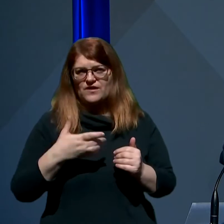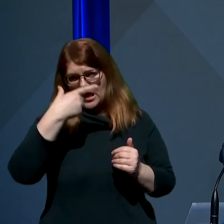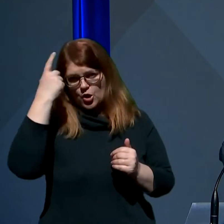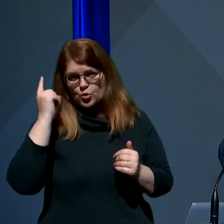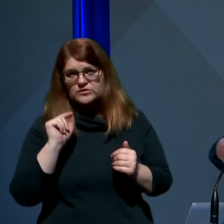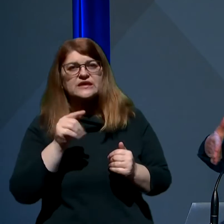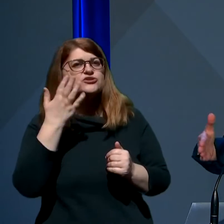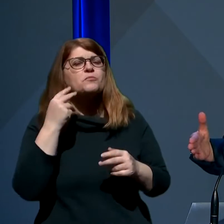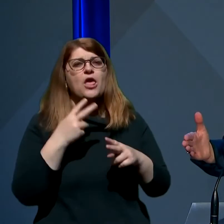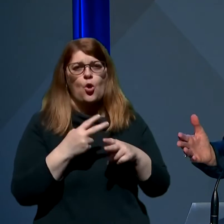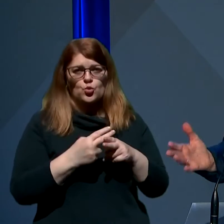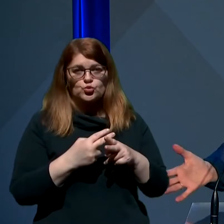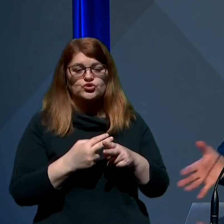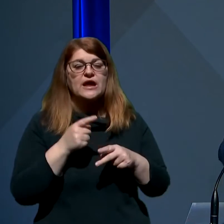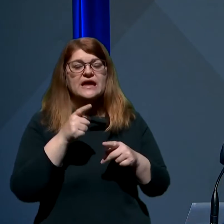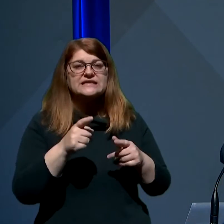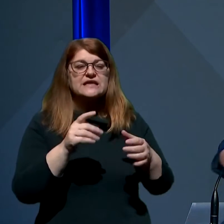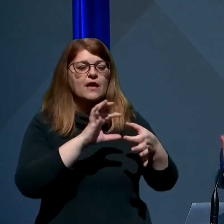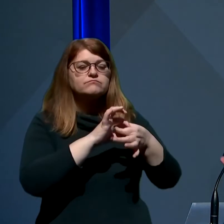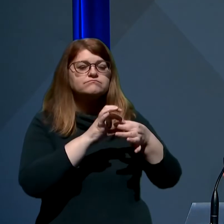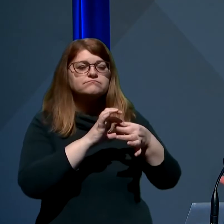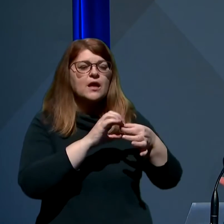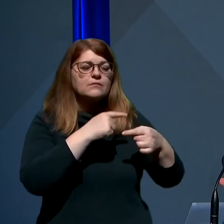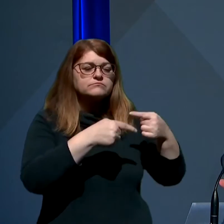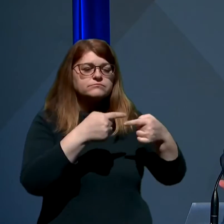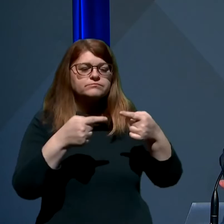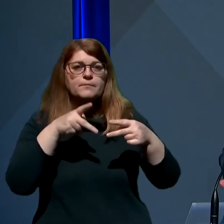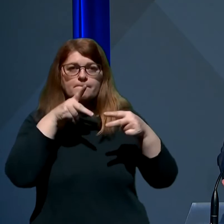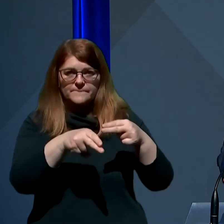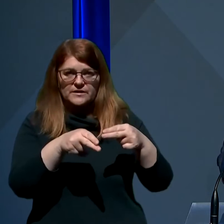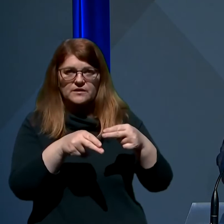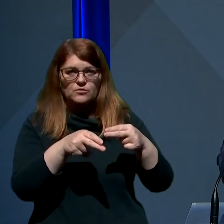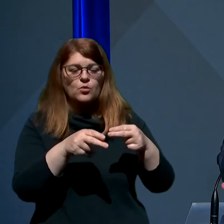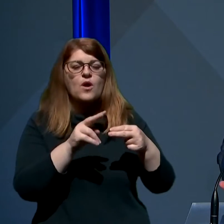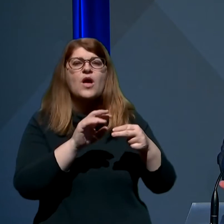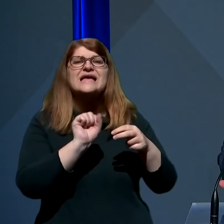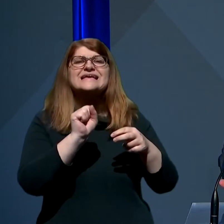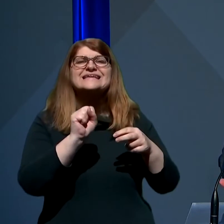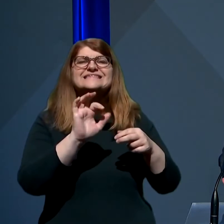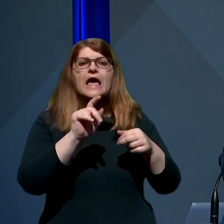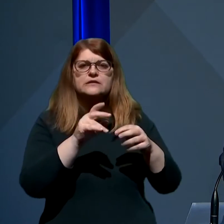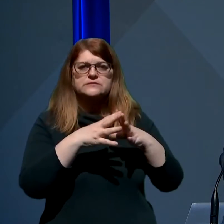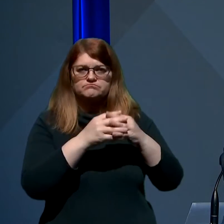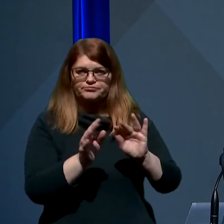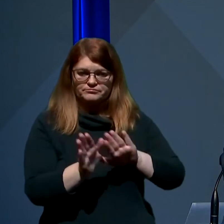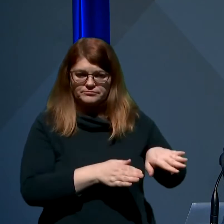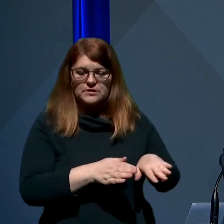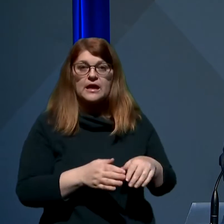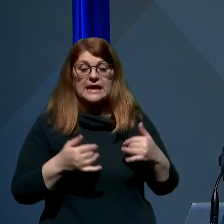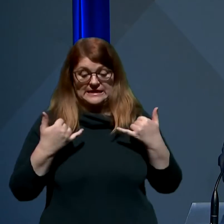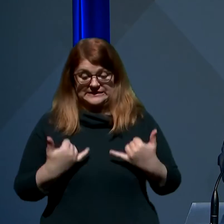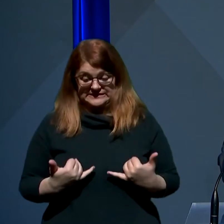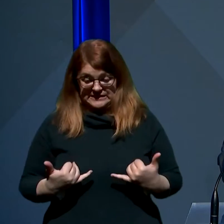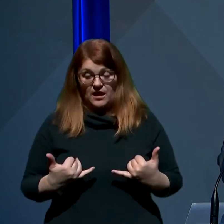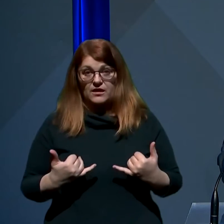so bili okuženi in se je ta veriga prekinila. Virus je praktično izginil. V tem primeru, tudi po izkušnjah drugih